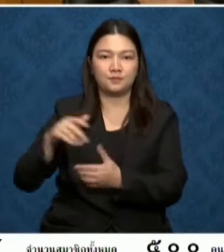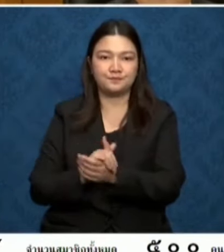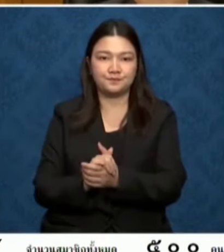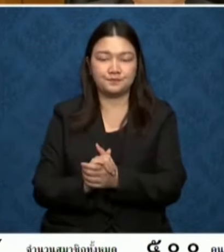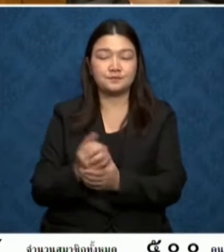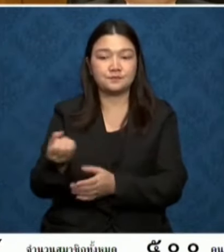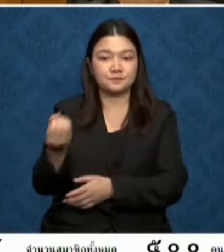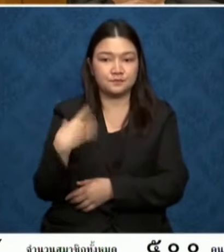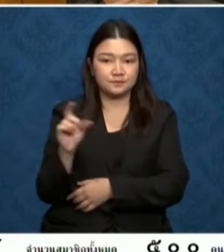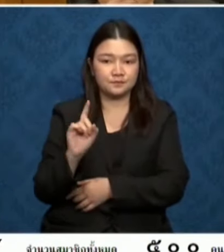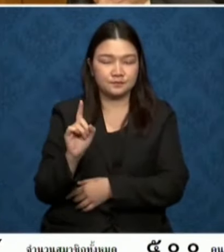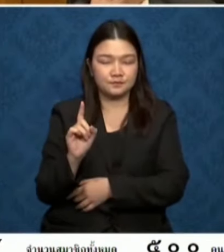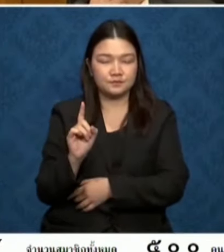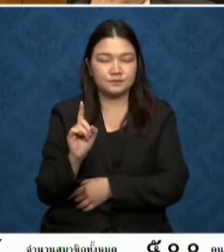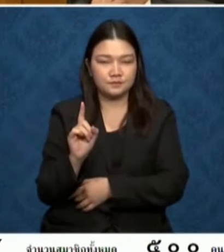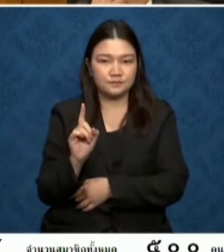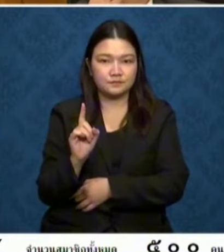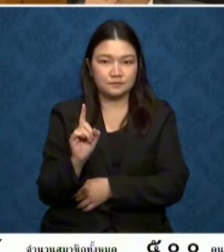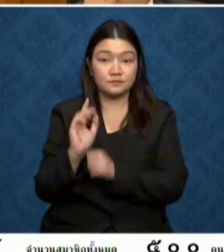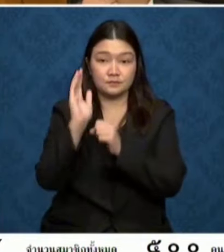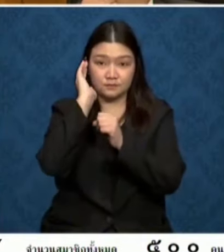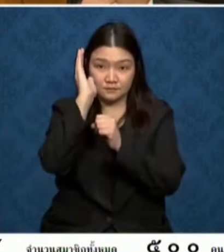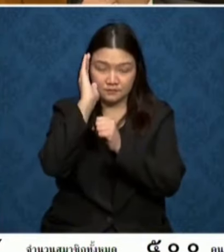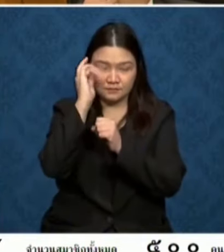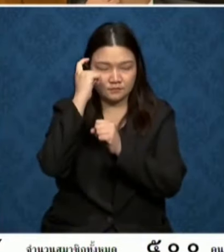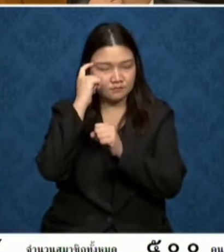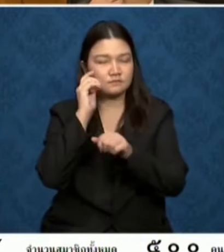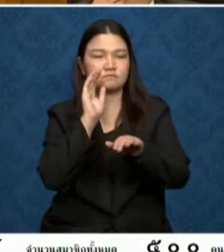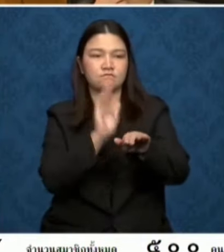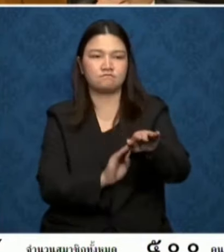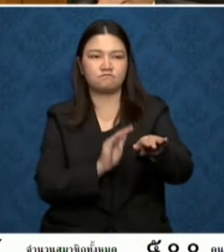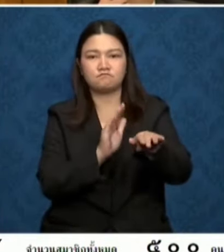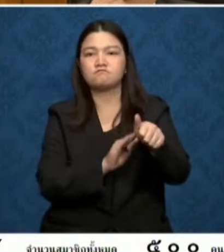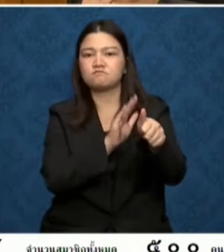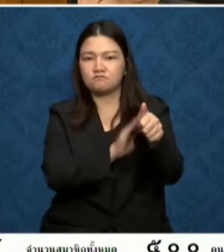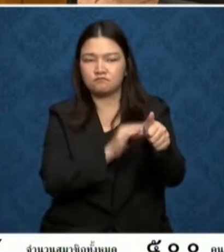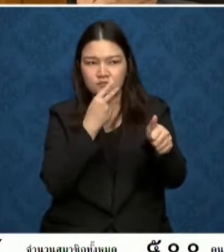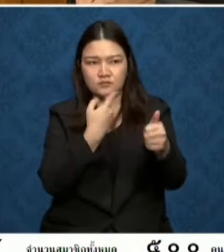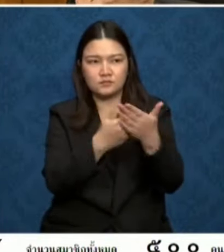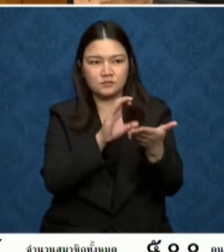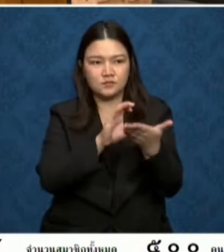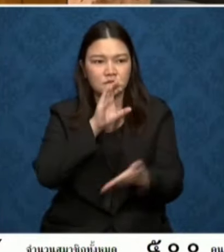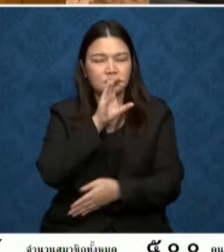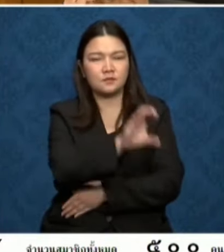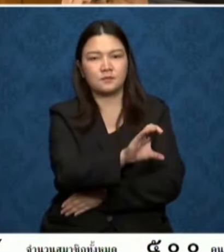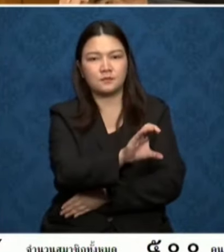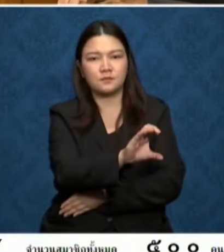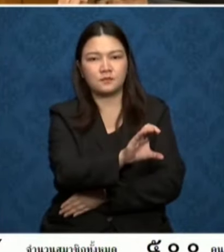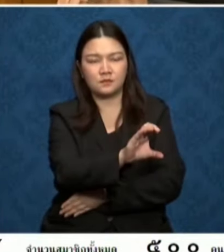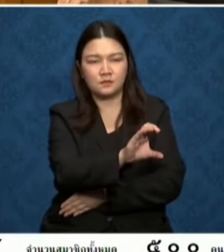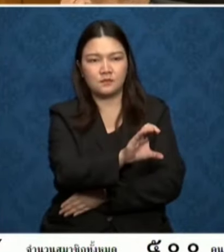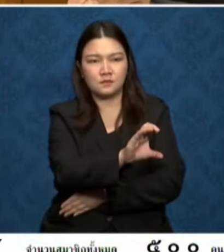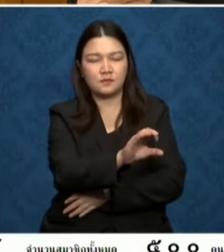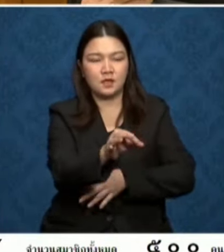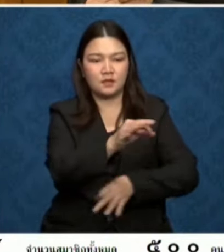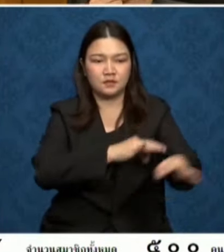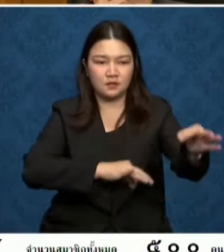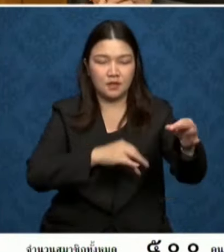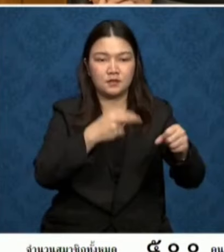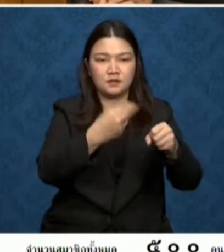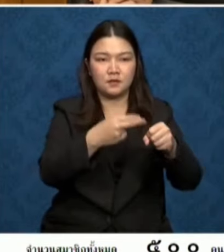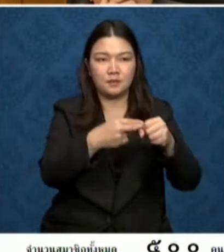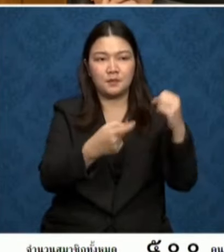ก็อภิปรายว่าเห็นใจในส่วนของงบประมาณที่ต้องนำไปชดเชยราคาปาล์มน้ำมันแต่ท่านเท่า